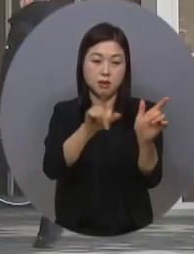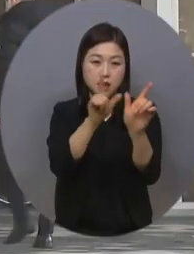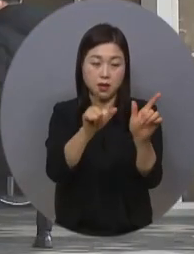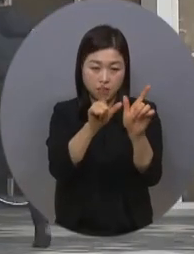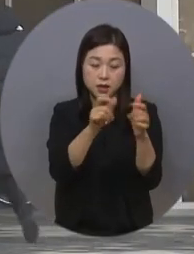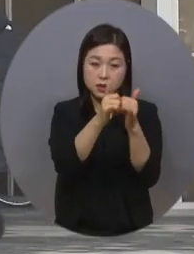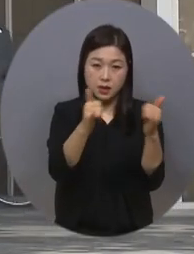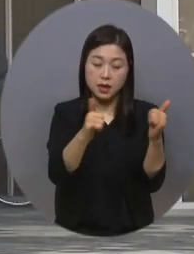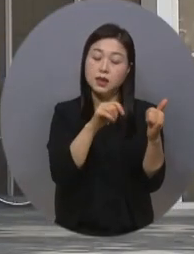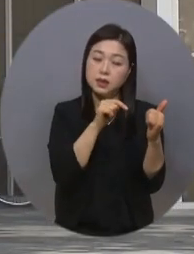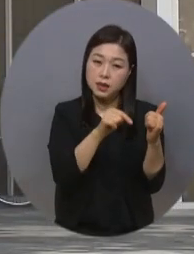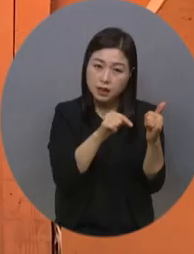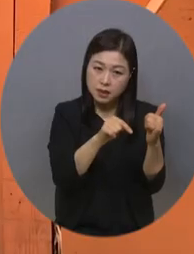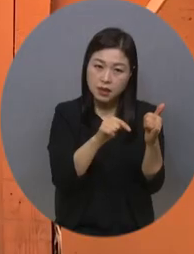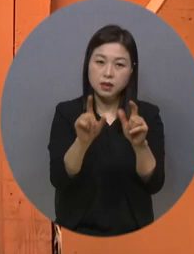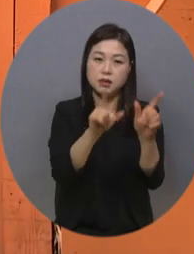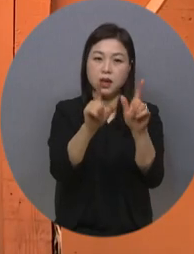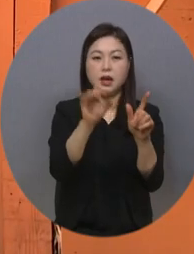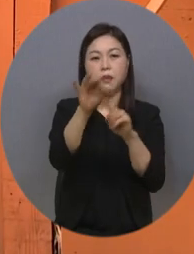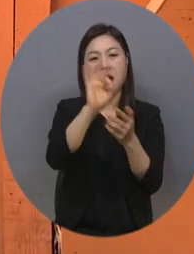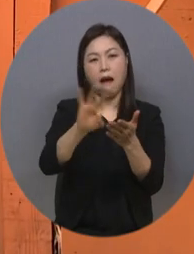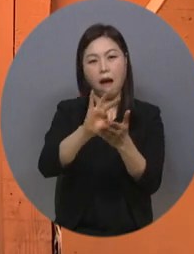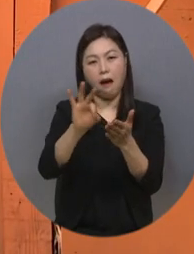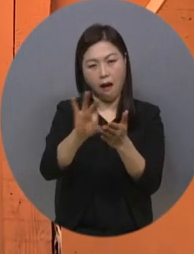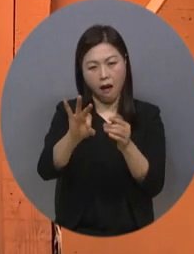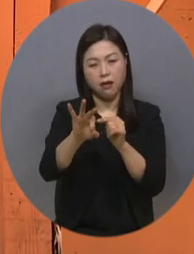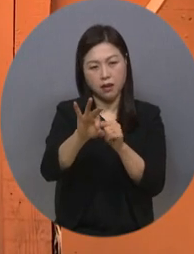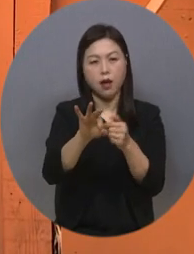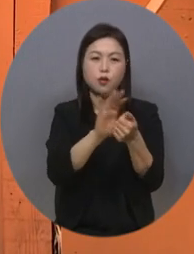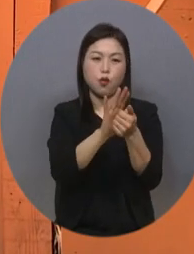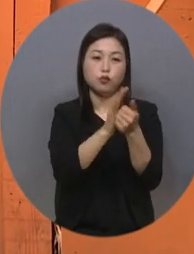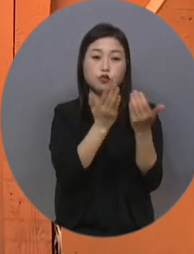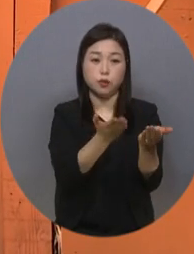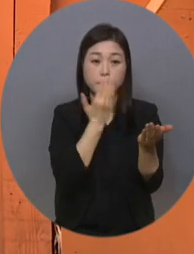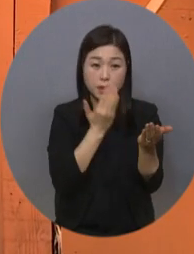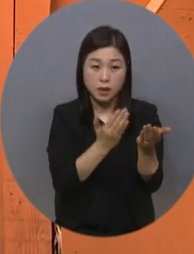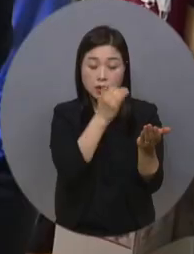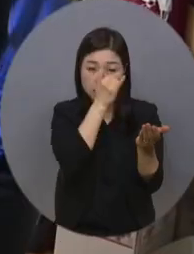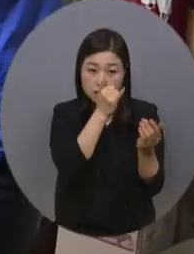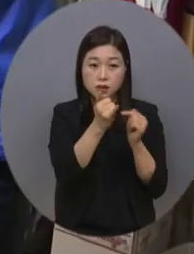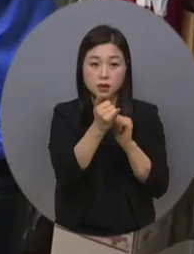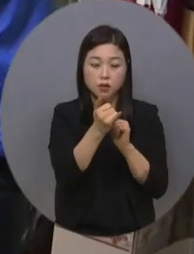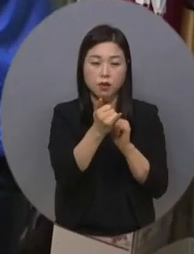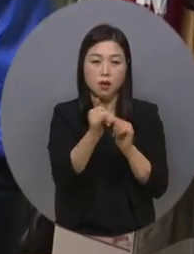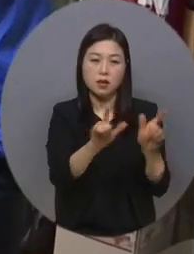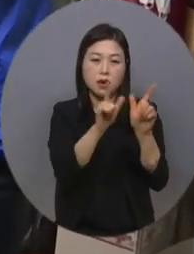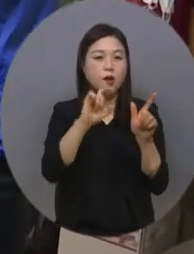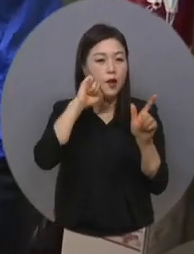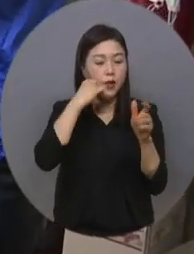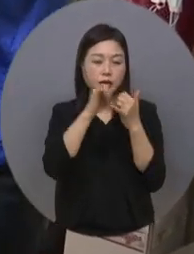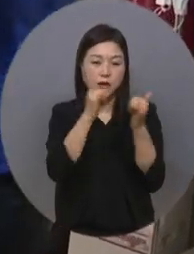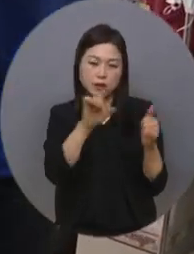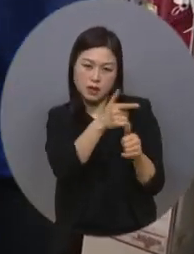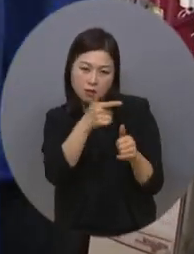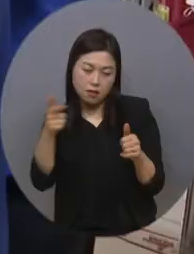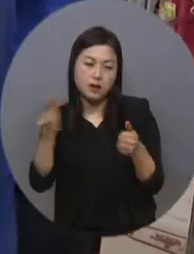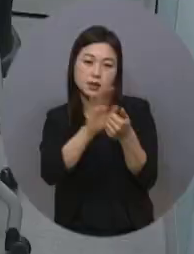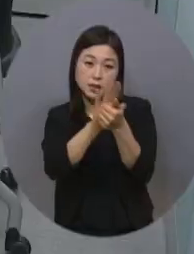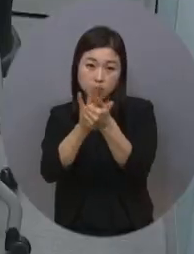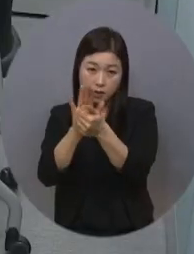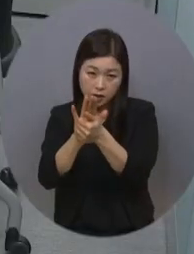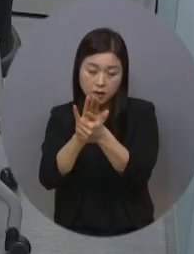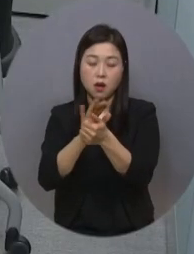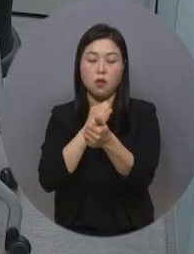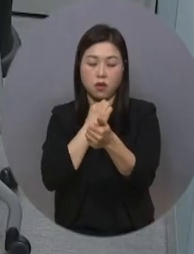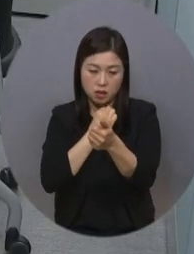완화될 것으로 기대한다며 저소득층의 자립을 위한 다양한 제도 개선 방안을 검토하겠다는 뜻을 전했습니다